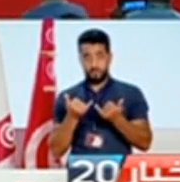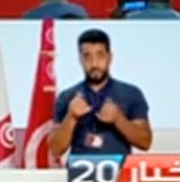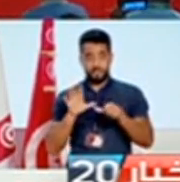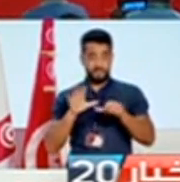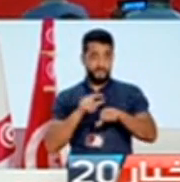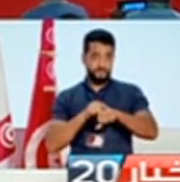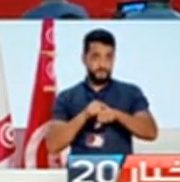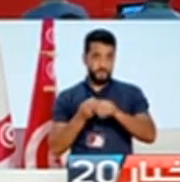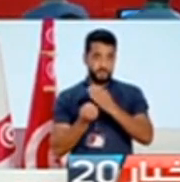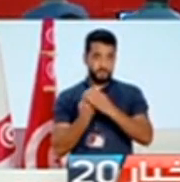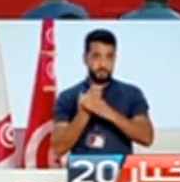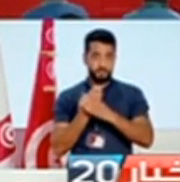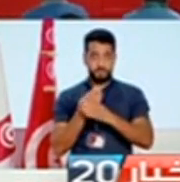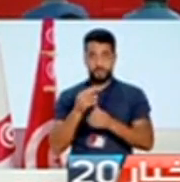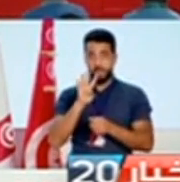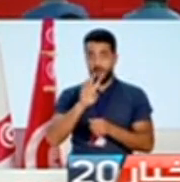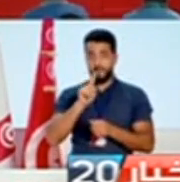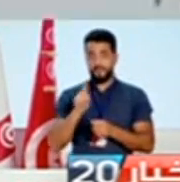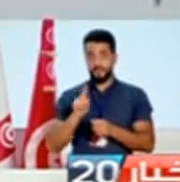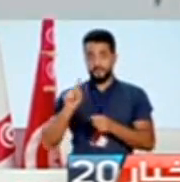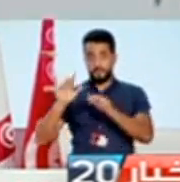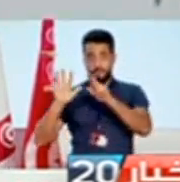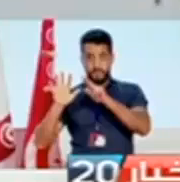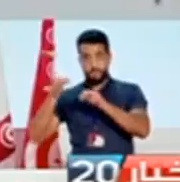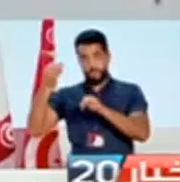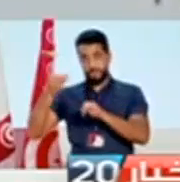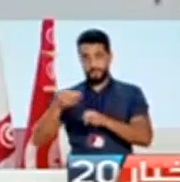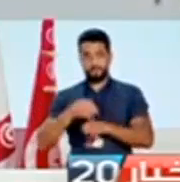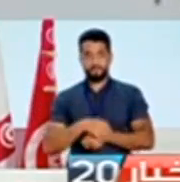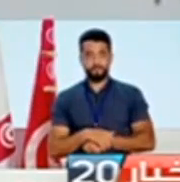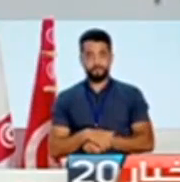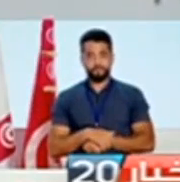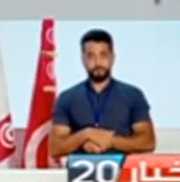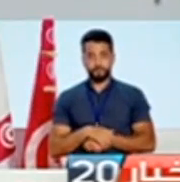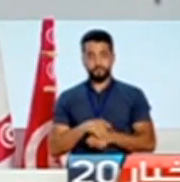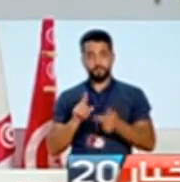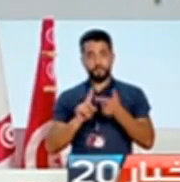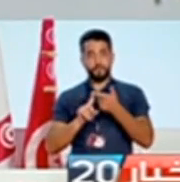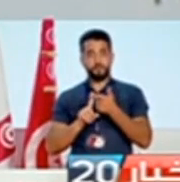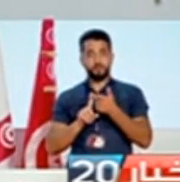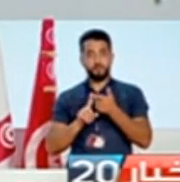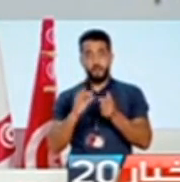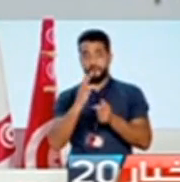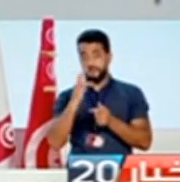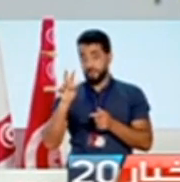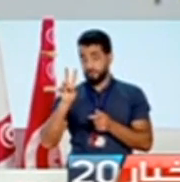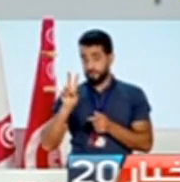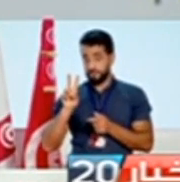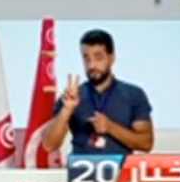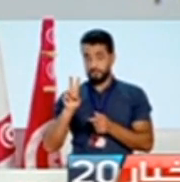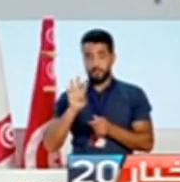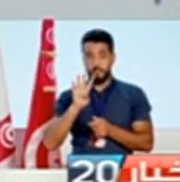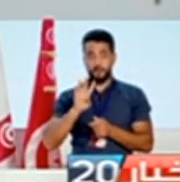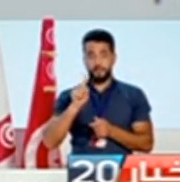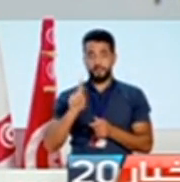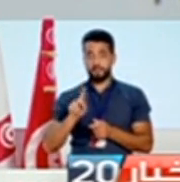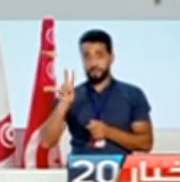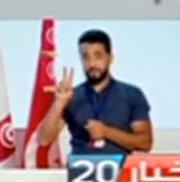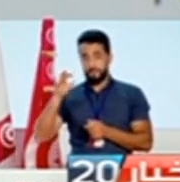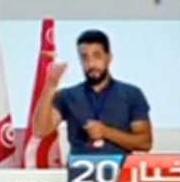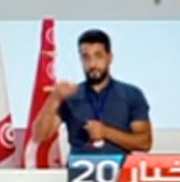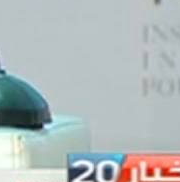6 هي 4.8%، بالنسبة لدائرة فرنسا 2